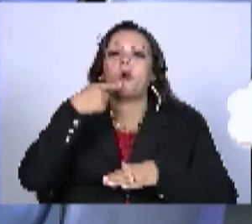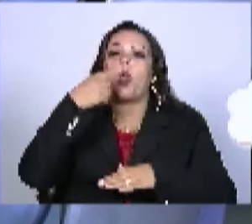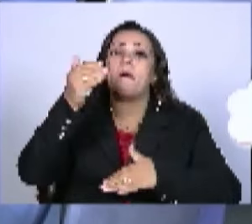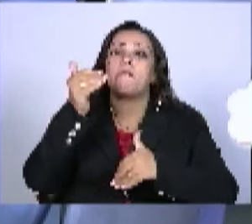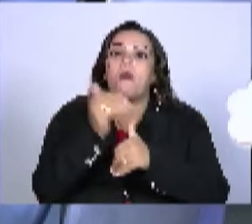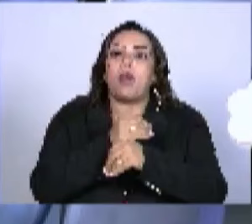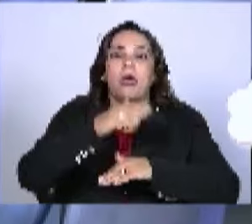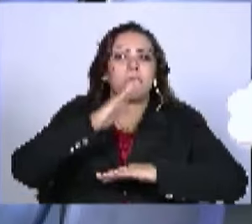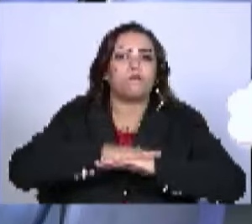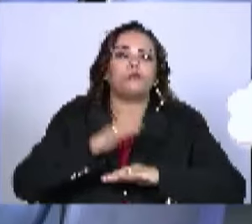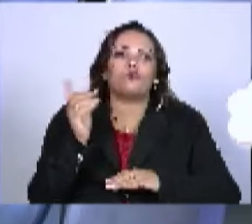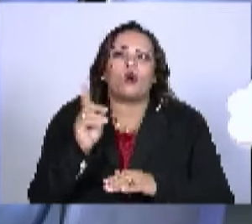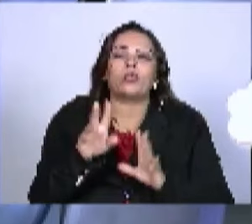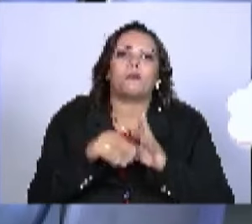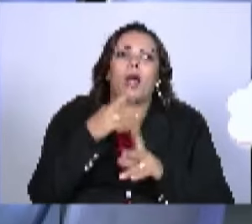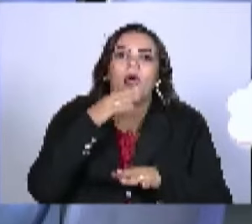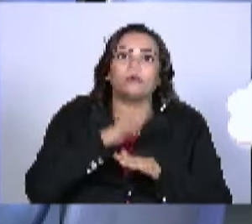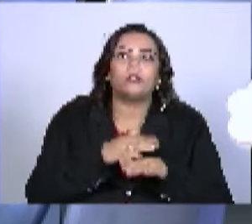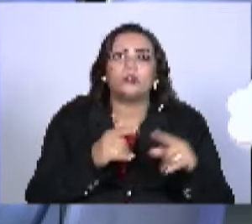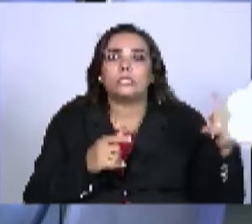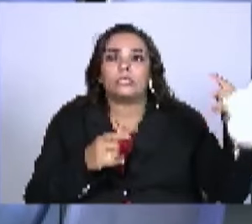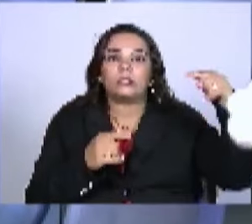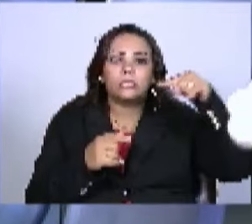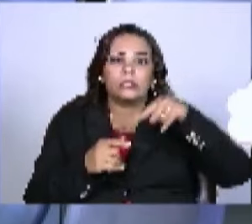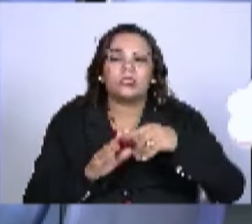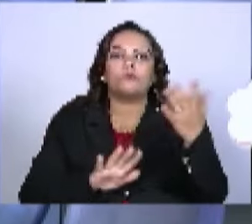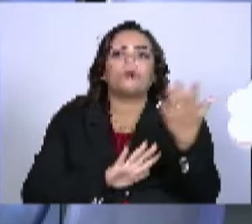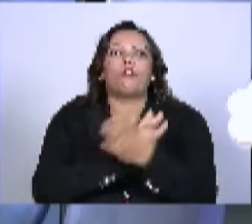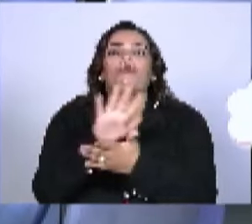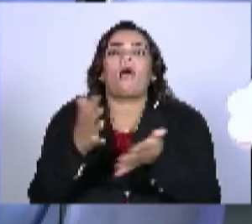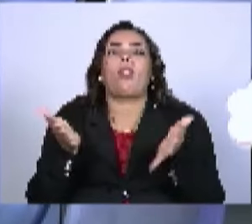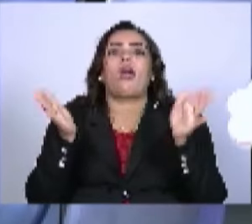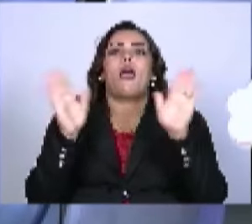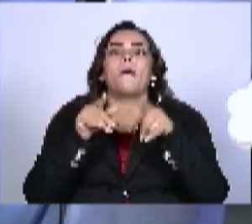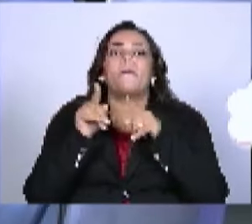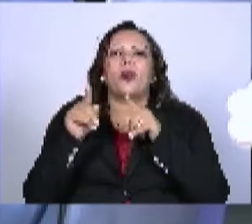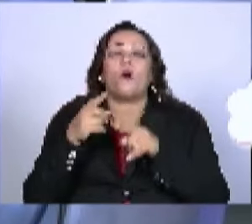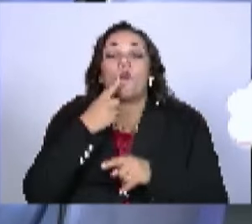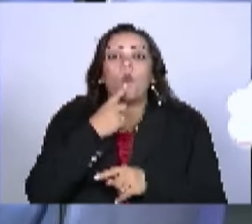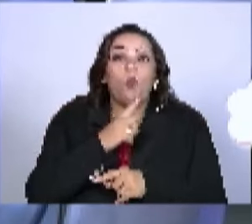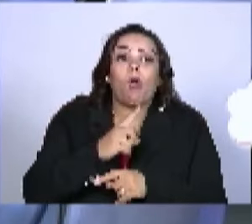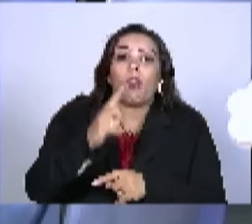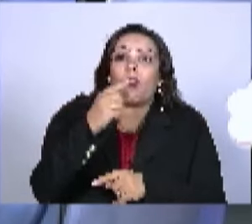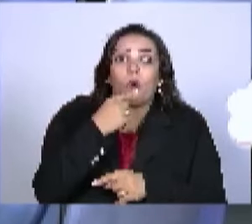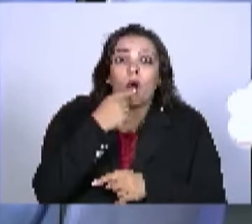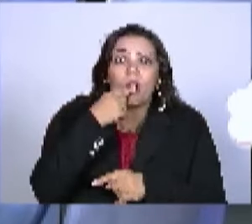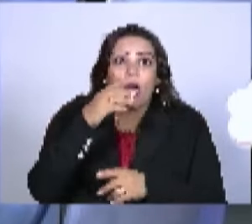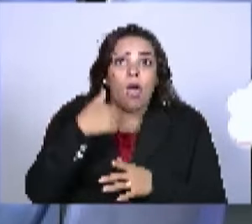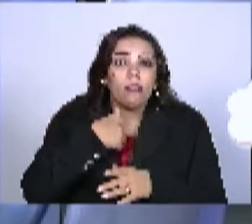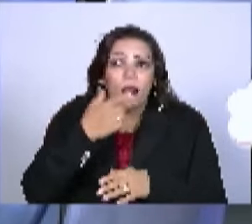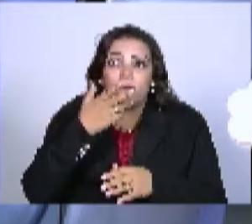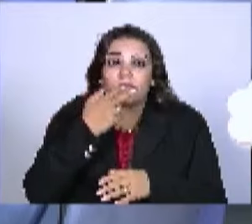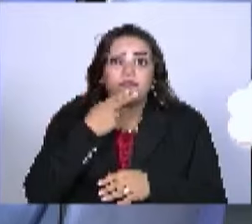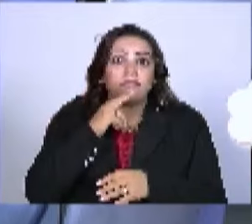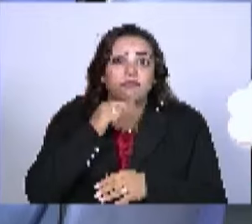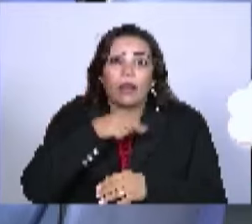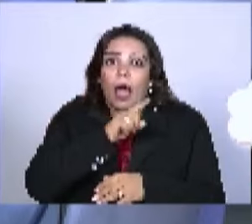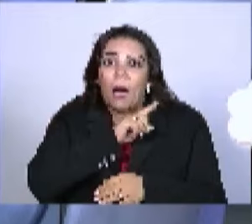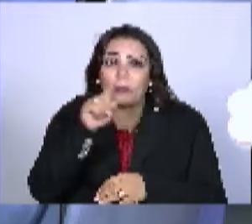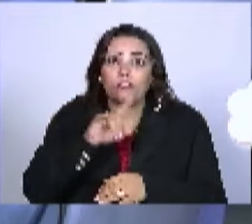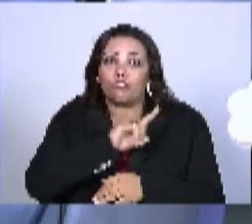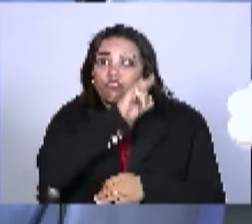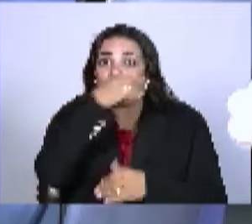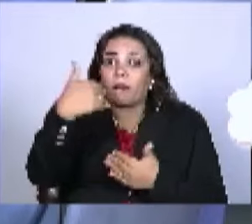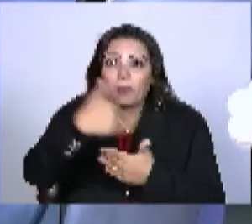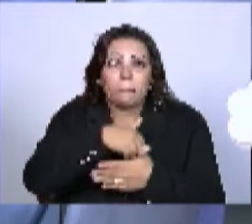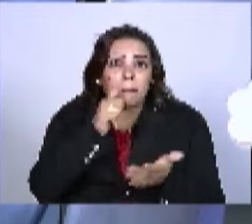وبتاعه رجاله وقتها نزل بهدلني وحلفت له ان عمري ما خنته ولا دخلت الشر بيتي